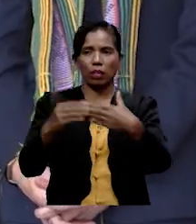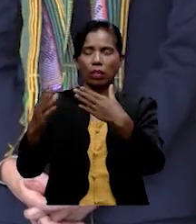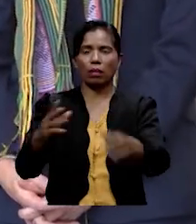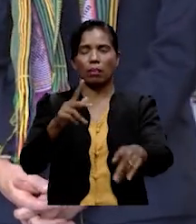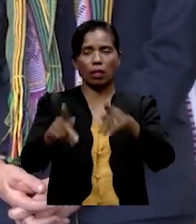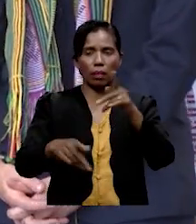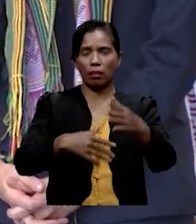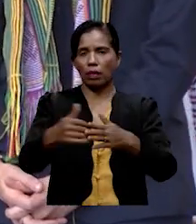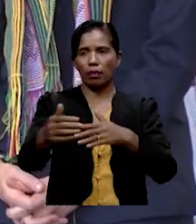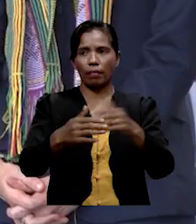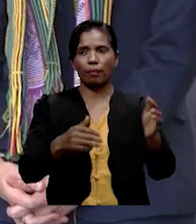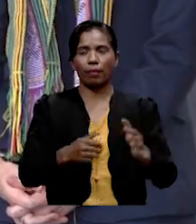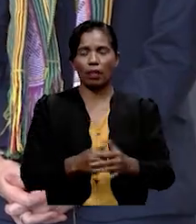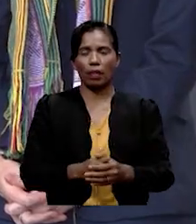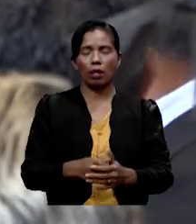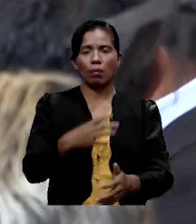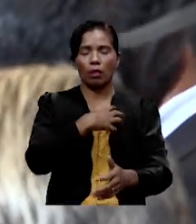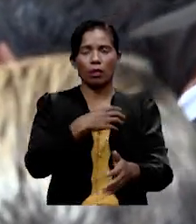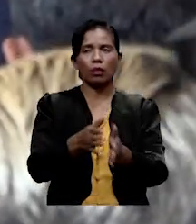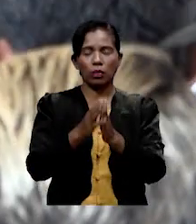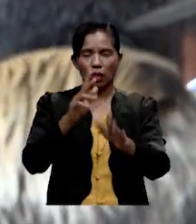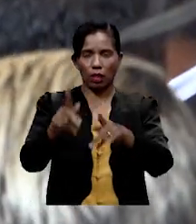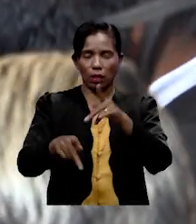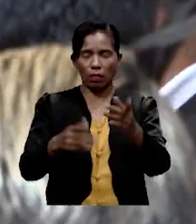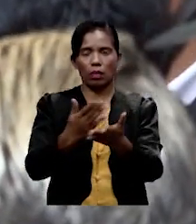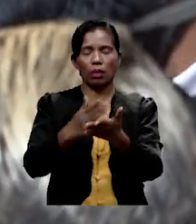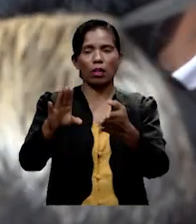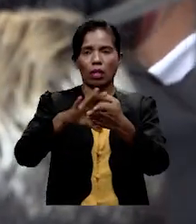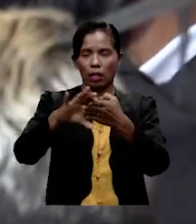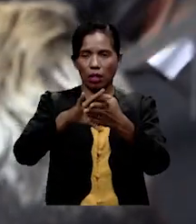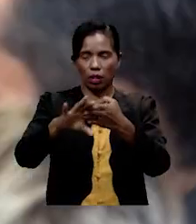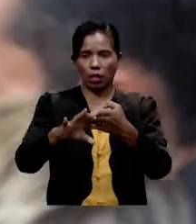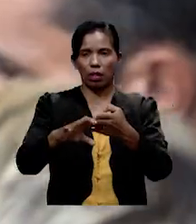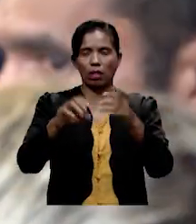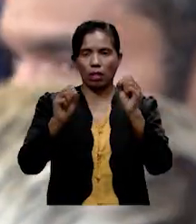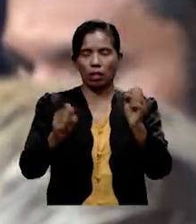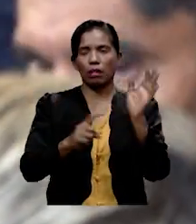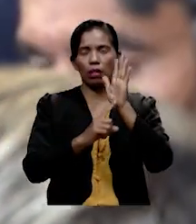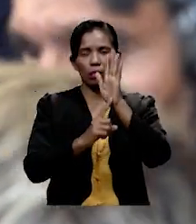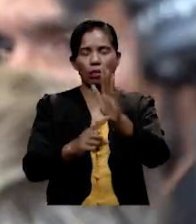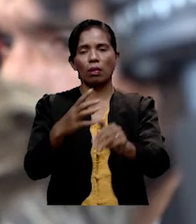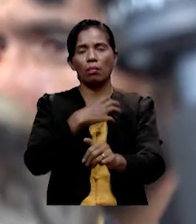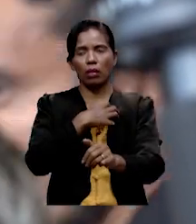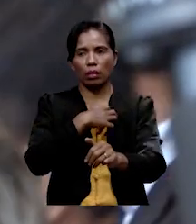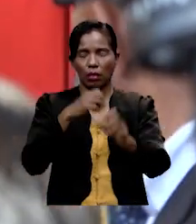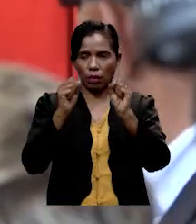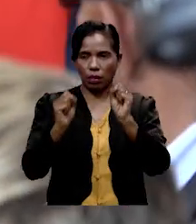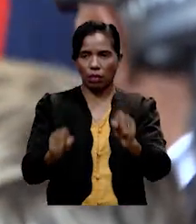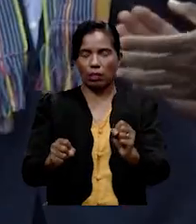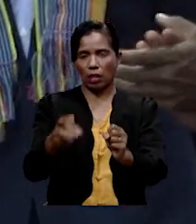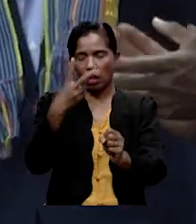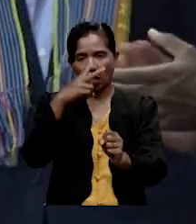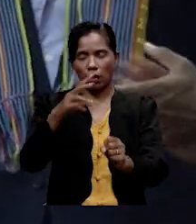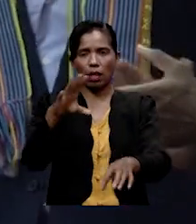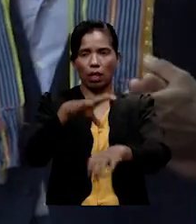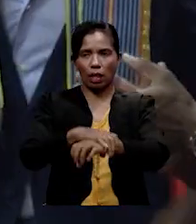gratuita. Ho aktu refere Penitelli husu basida daun ne be sosa kartaun access pass atu informa ba polisia nu ne polisia be le halo